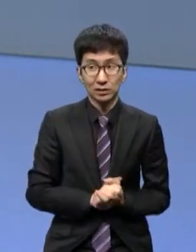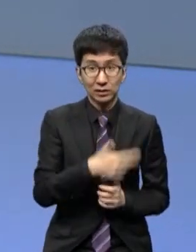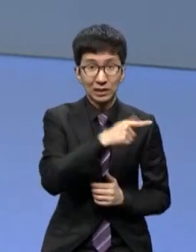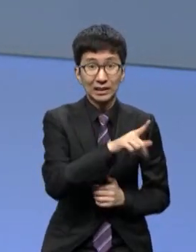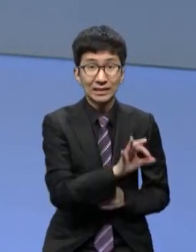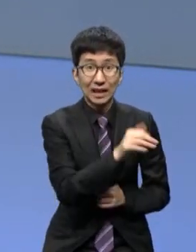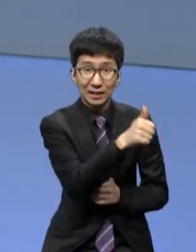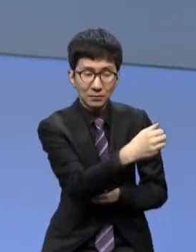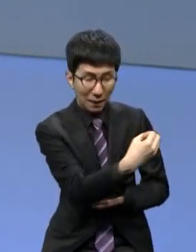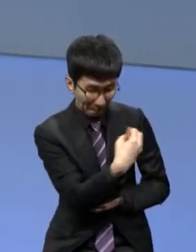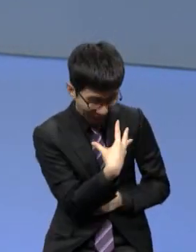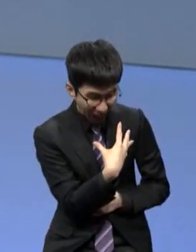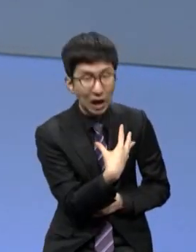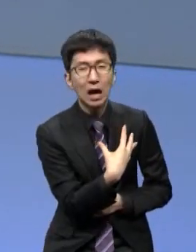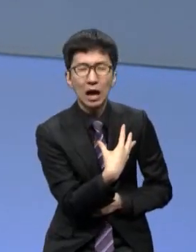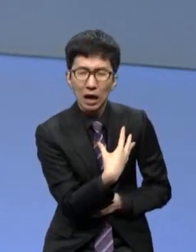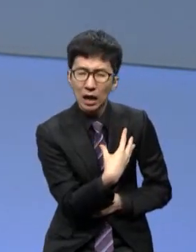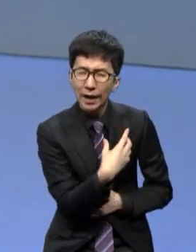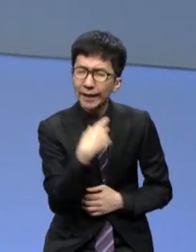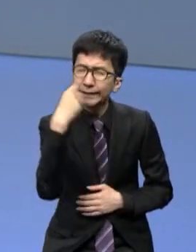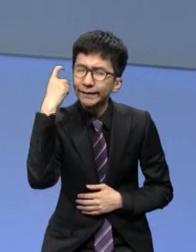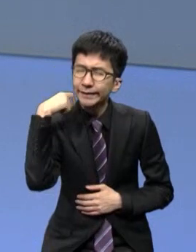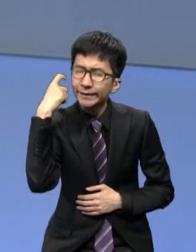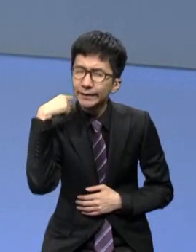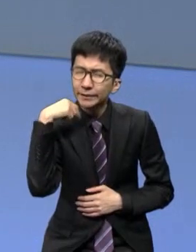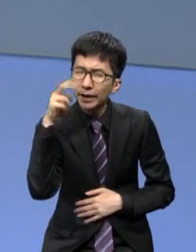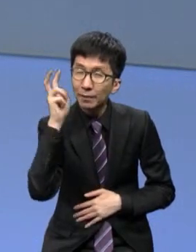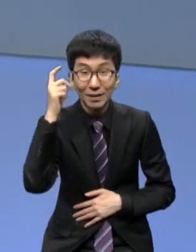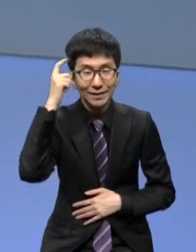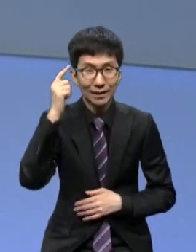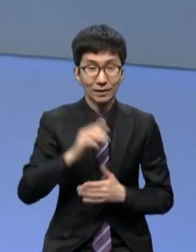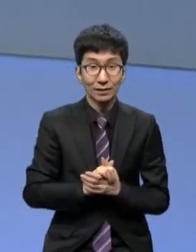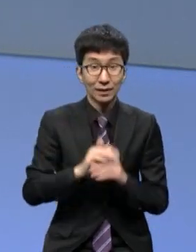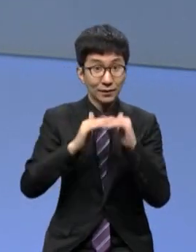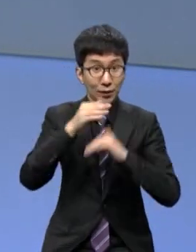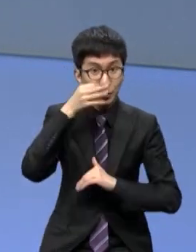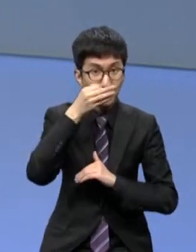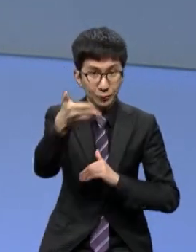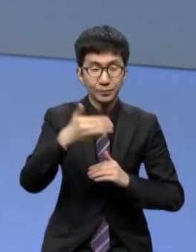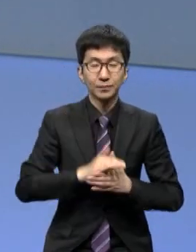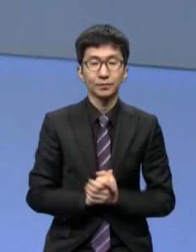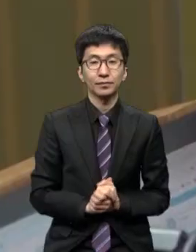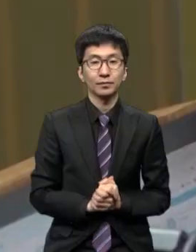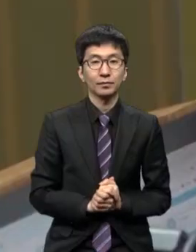씨의 말을 통해서 내용을 짐작해볼 수 밖에 없는데요 먼저 들어보시죠